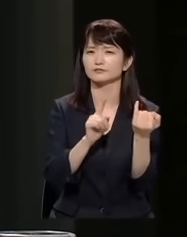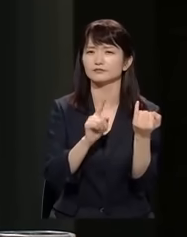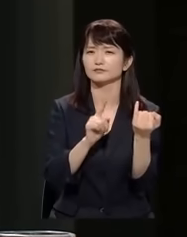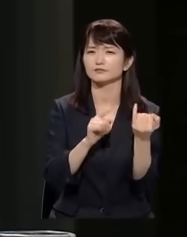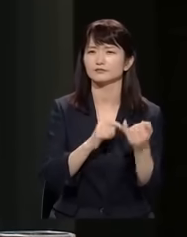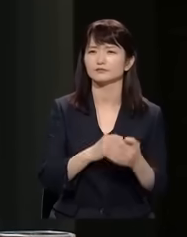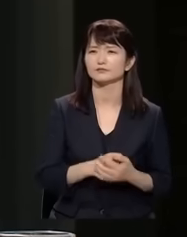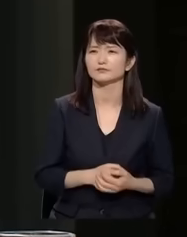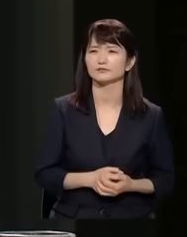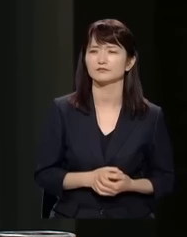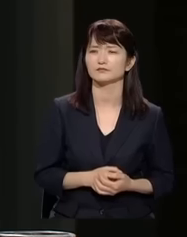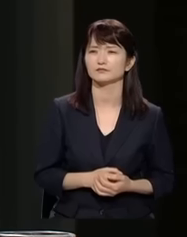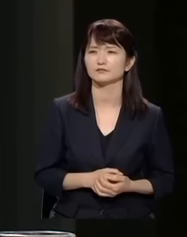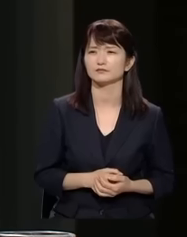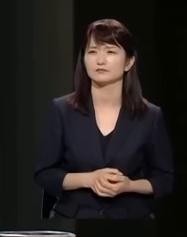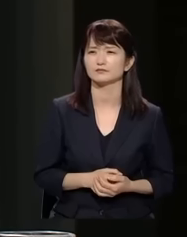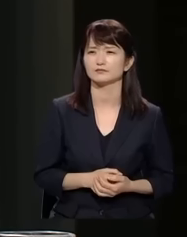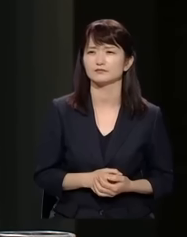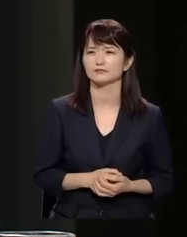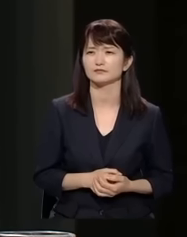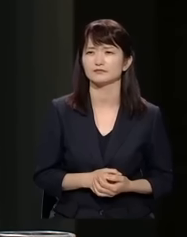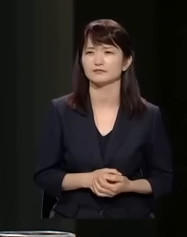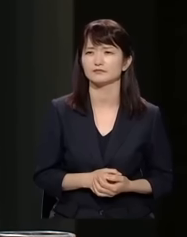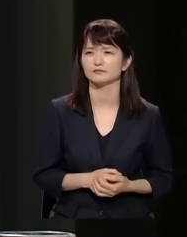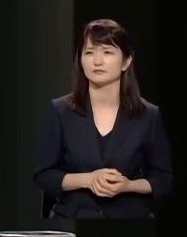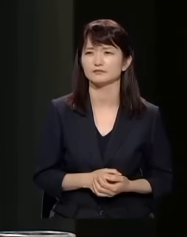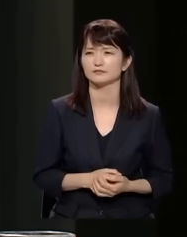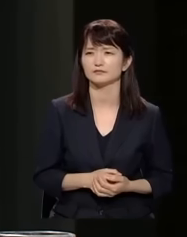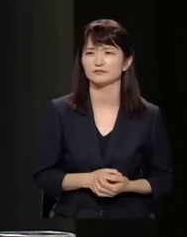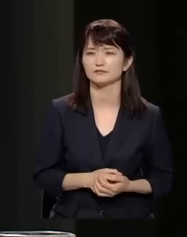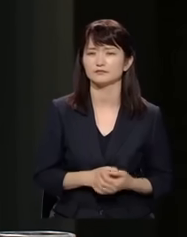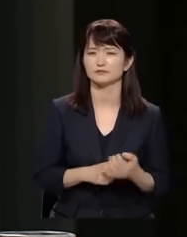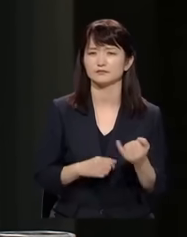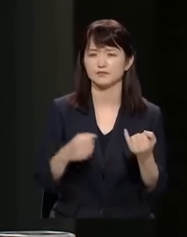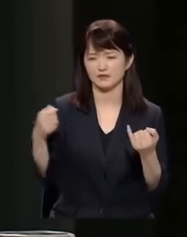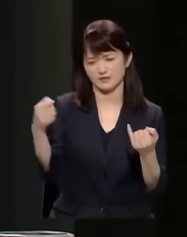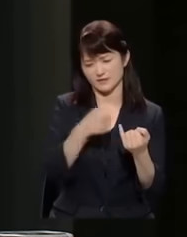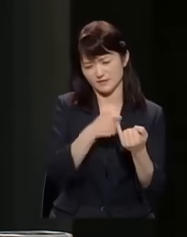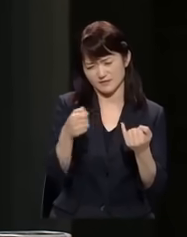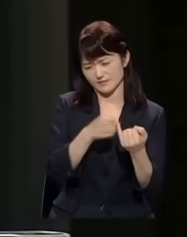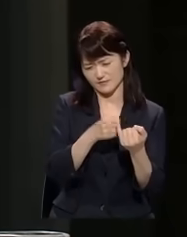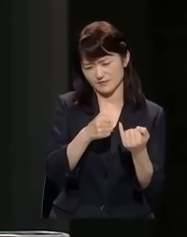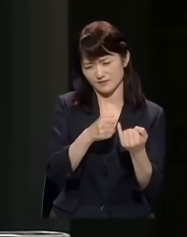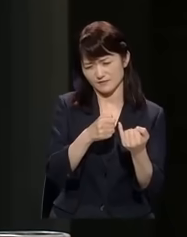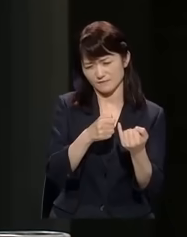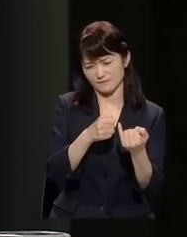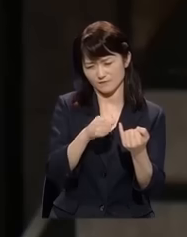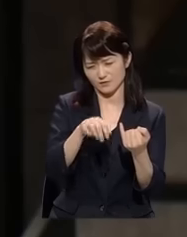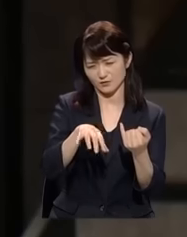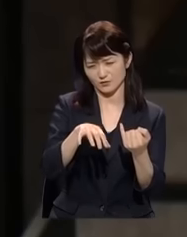좀 어떤 그걸 깨셨으면 좋겠어요 깨고 나오셨으면 좋겠어요 왜